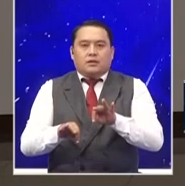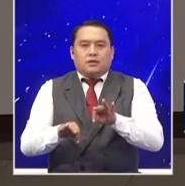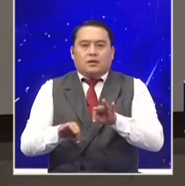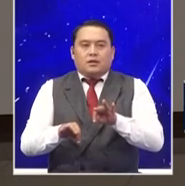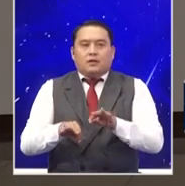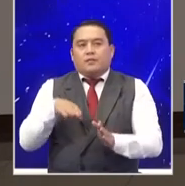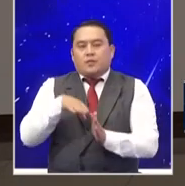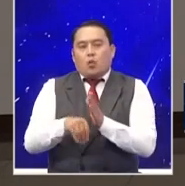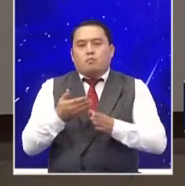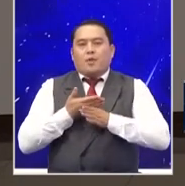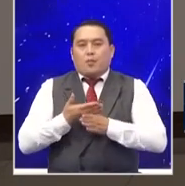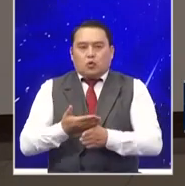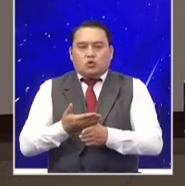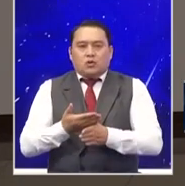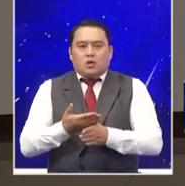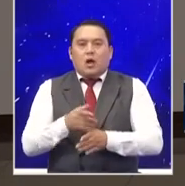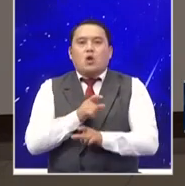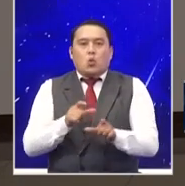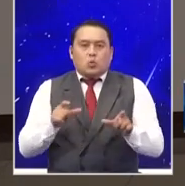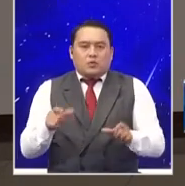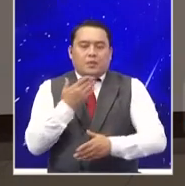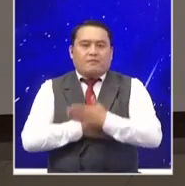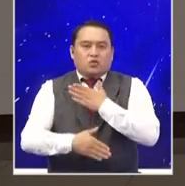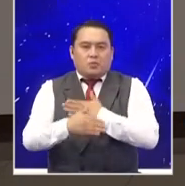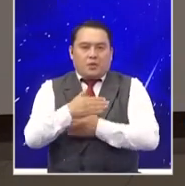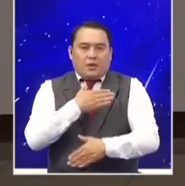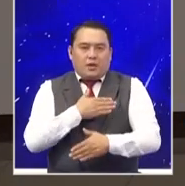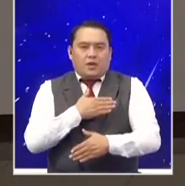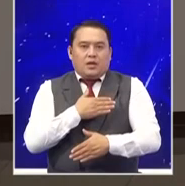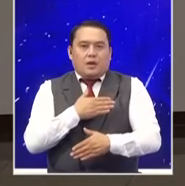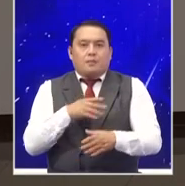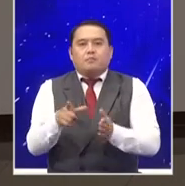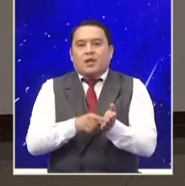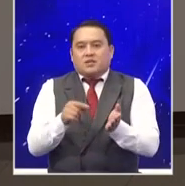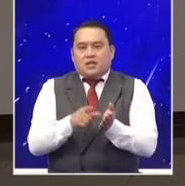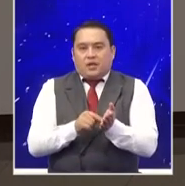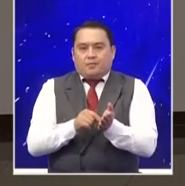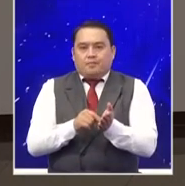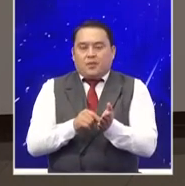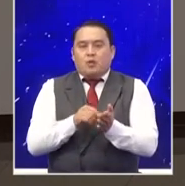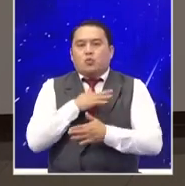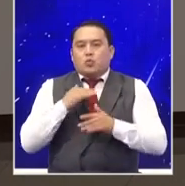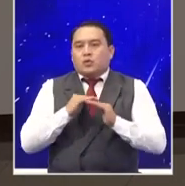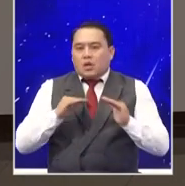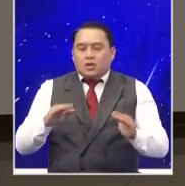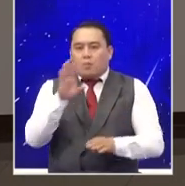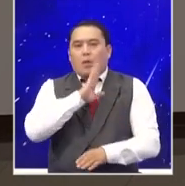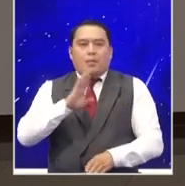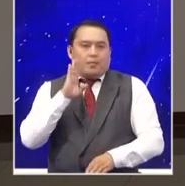реализован, чтобы помочь людям с ограниченными возможностями, пенсионерам, многодетным